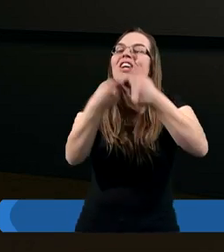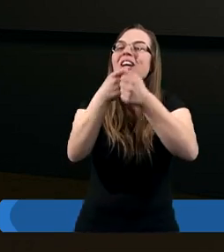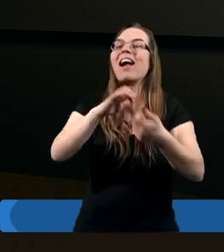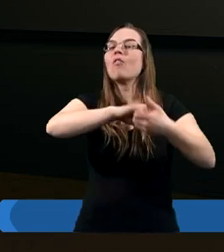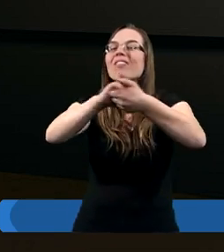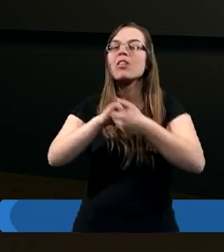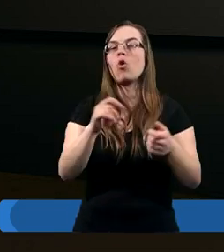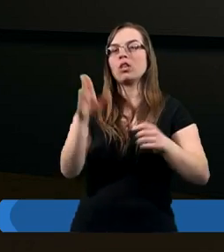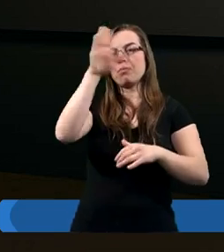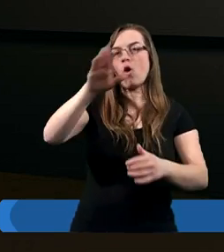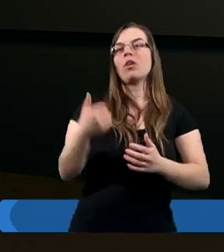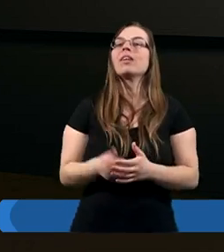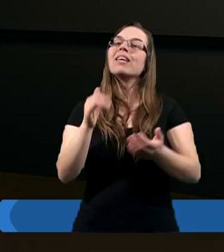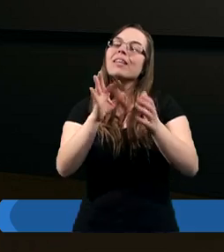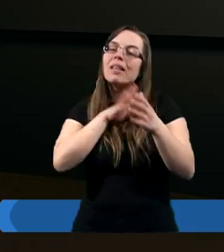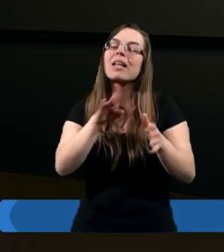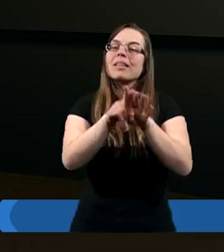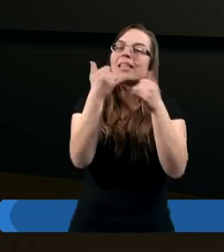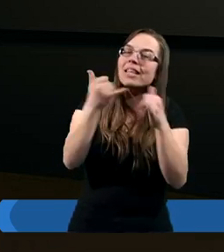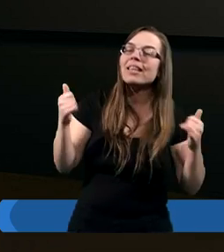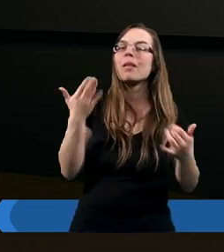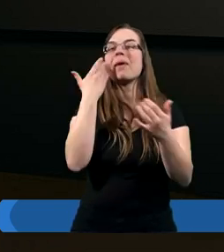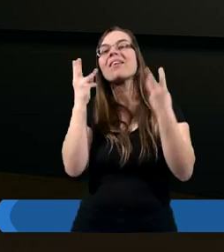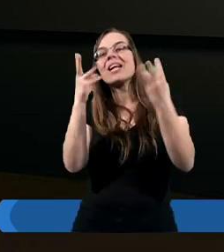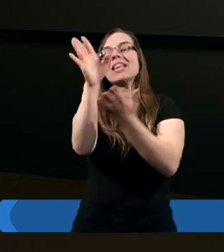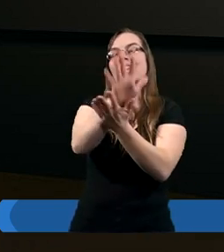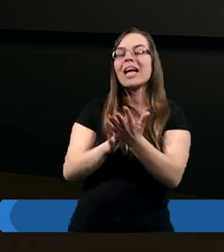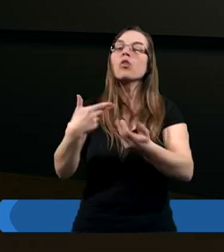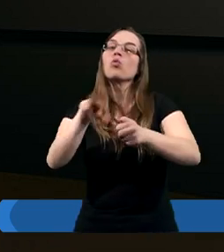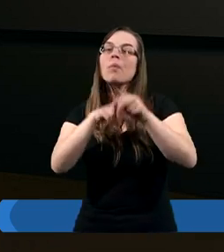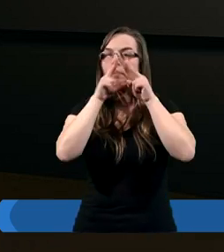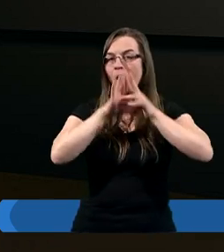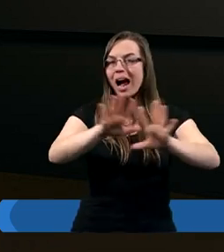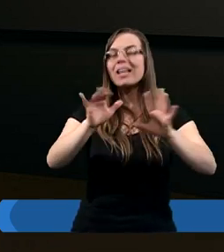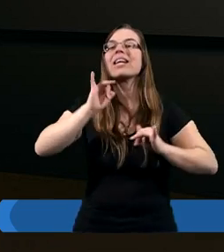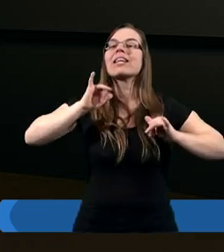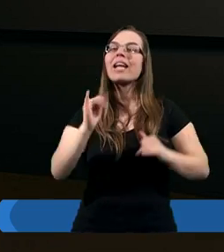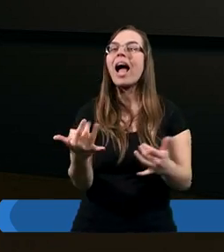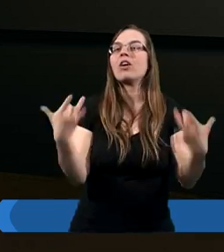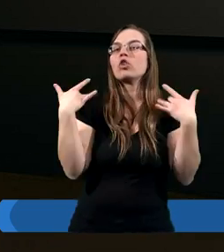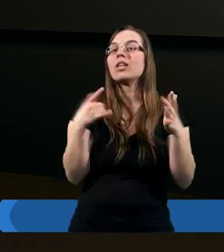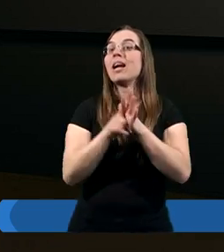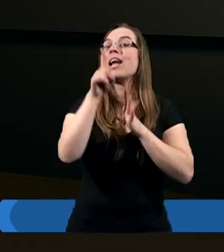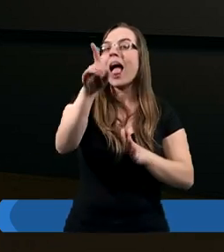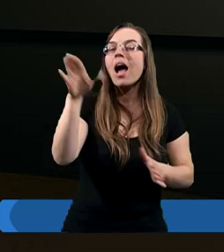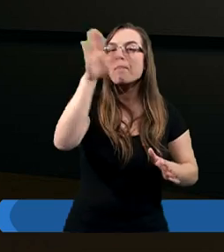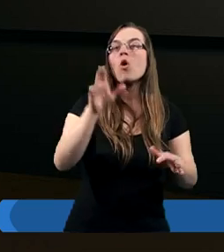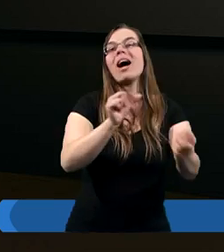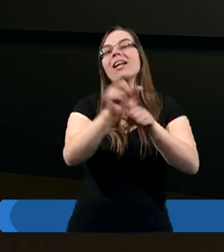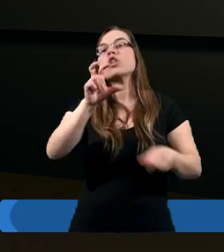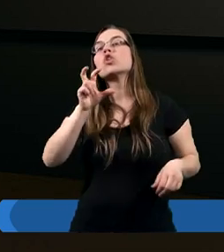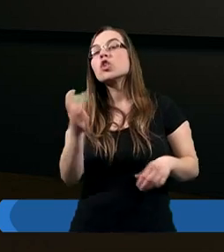Chrystusem. Mamy tutaj inne bardzo ważne cechy, które pokazują, jak życie dla Boga jest